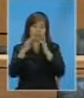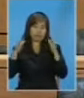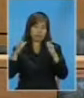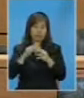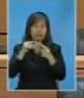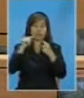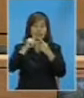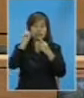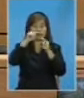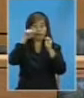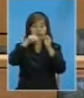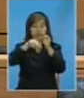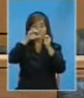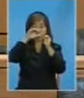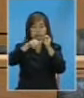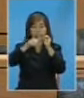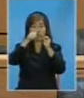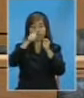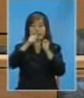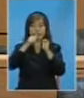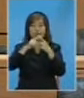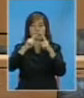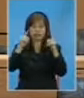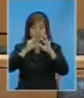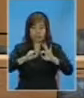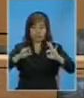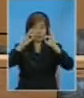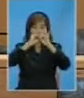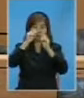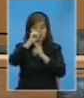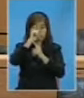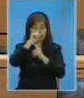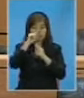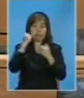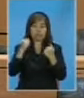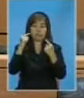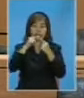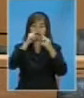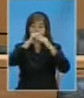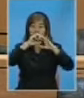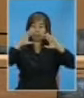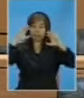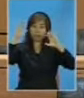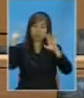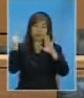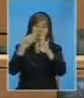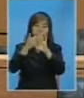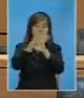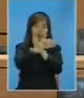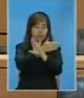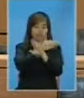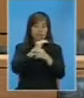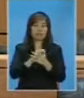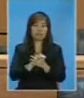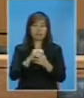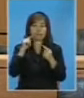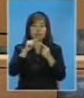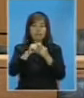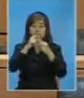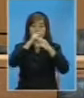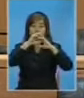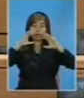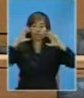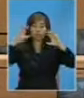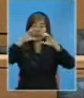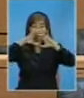เมืองและที่สำคัญที่สุดในขณะที่รัฐบาลในขณะนั้นเป็นรัฐบาลห